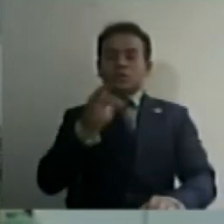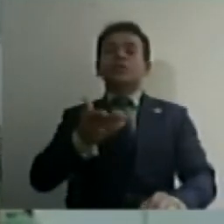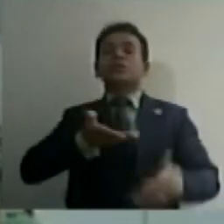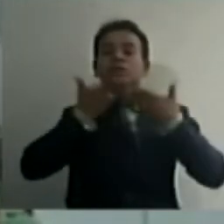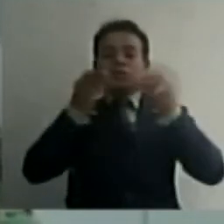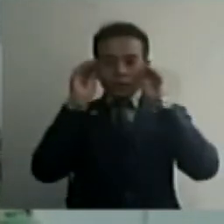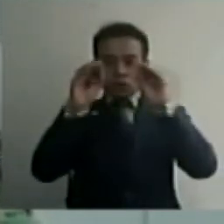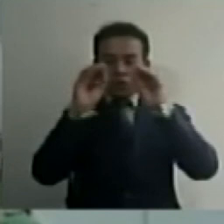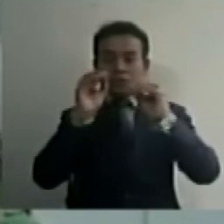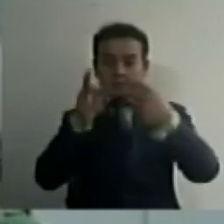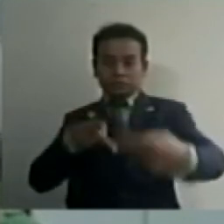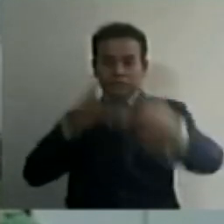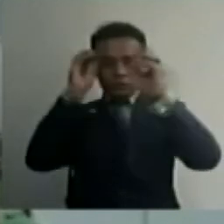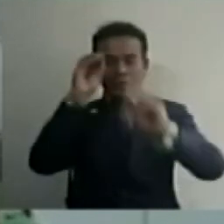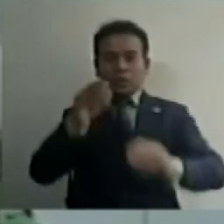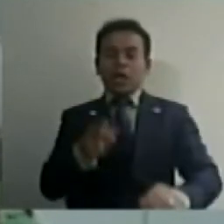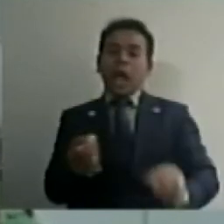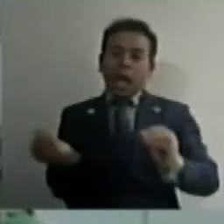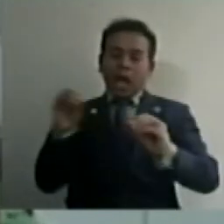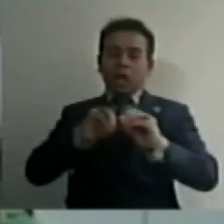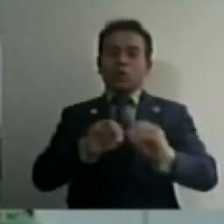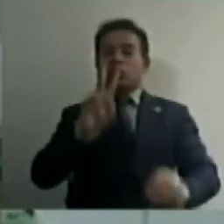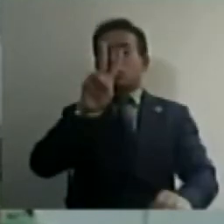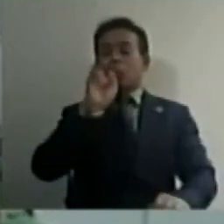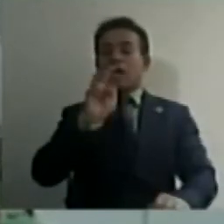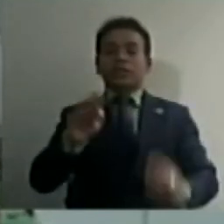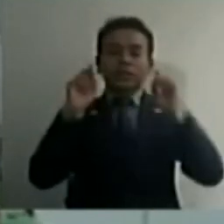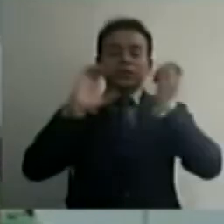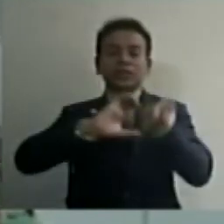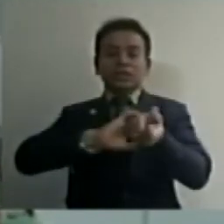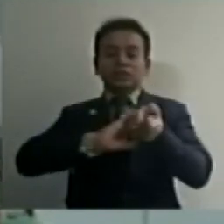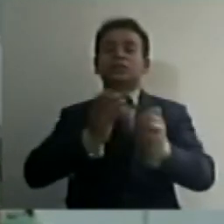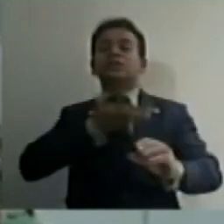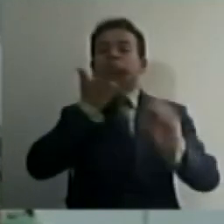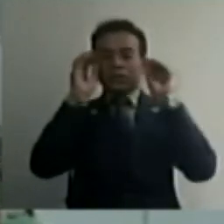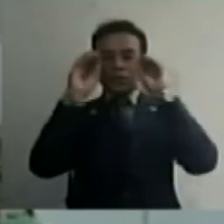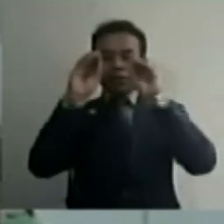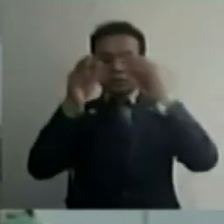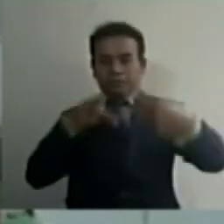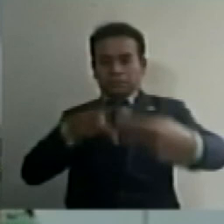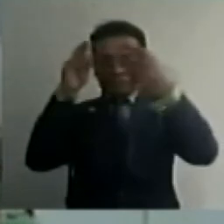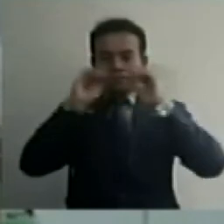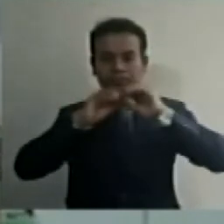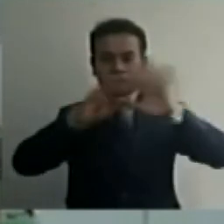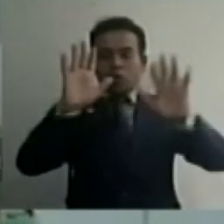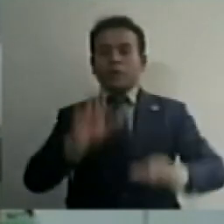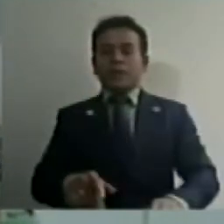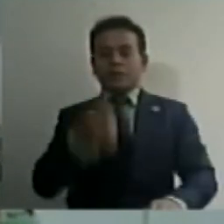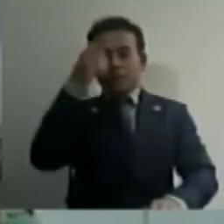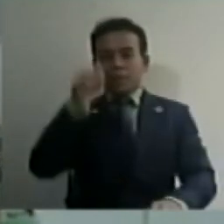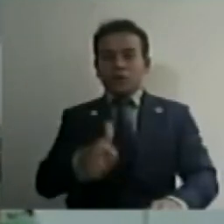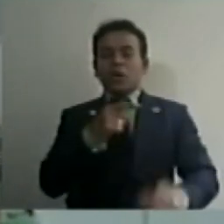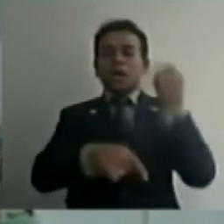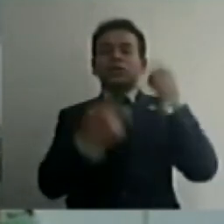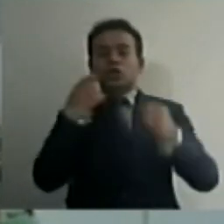চিকিৎসককে প্রশিক্ষণ প্রদান করা হবে। এছাড়া বিভিন্ন মেডিকেল কলেজ, হাসপাতাল ও অন্যান্য স্বাস্থ্যসেবা প্রতিষ্ঠানের